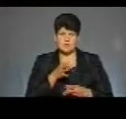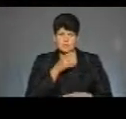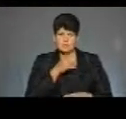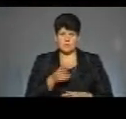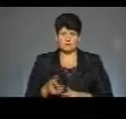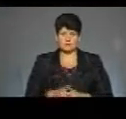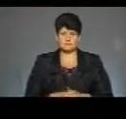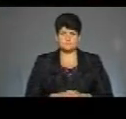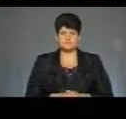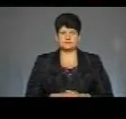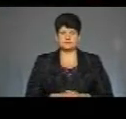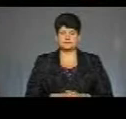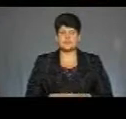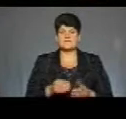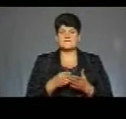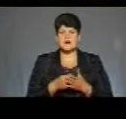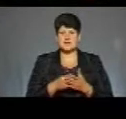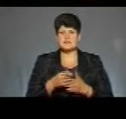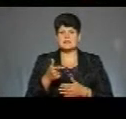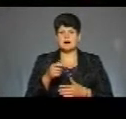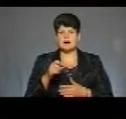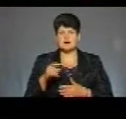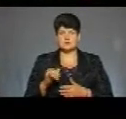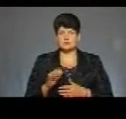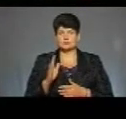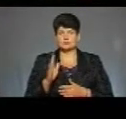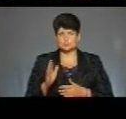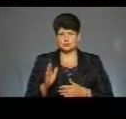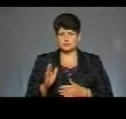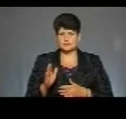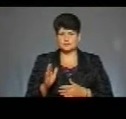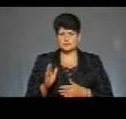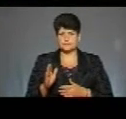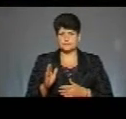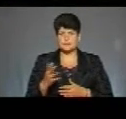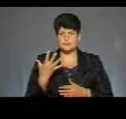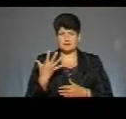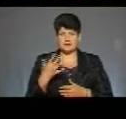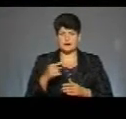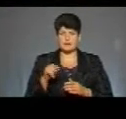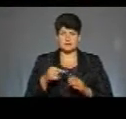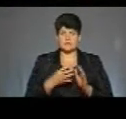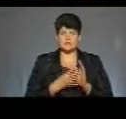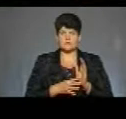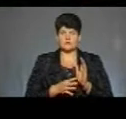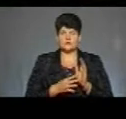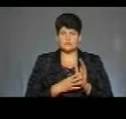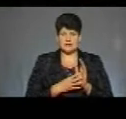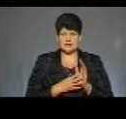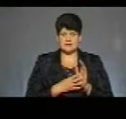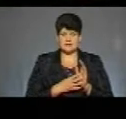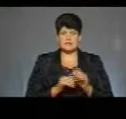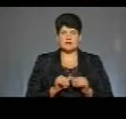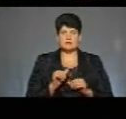періоду. Вартість газу буде становити з націнкою постачальника 5,99 за 1 метр кубічний.